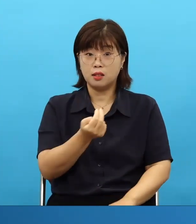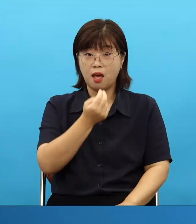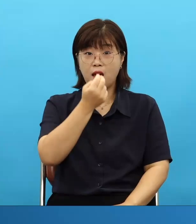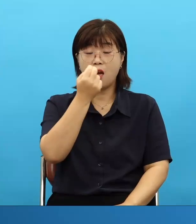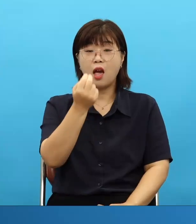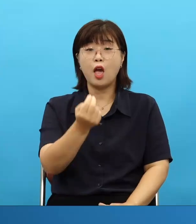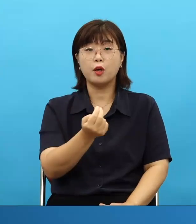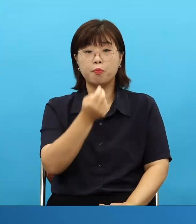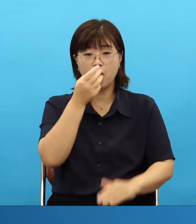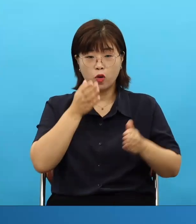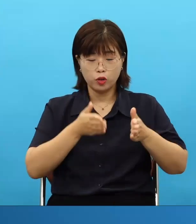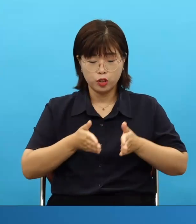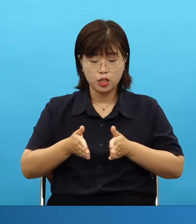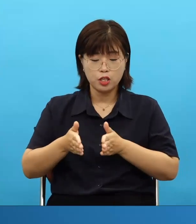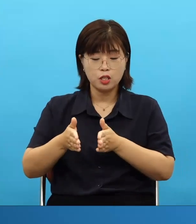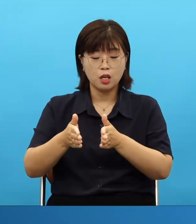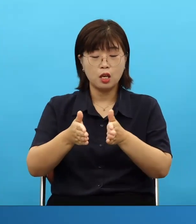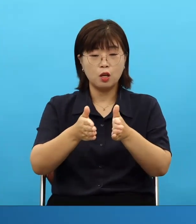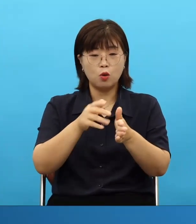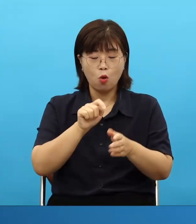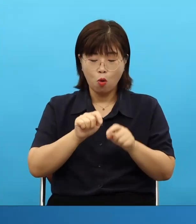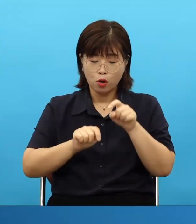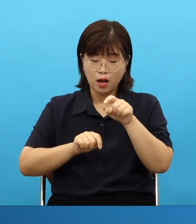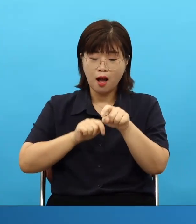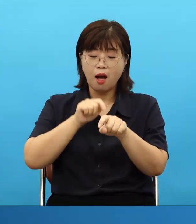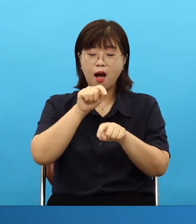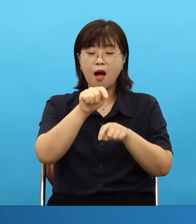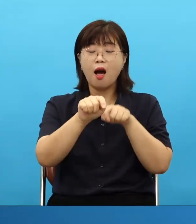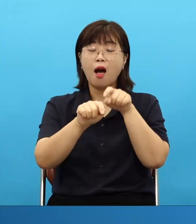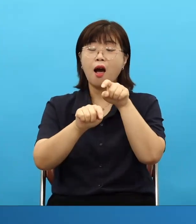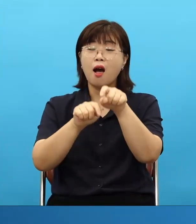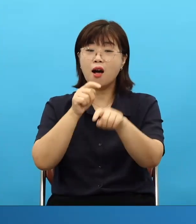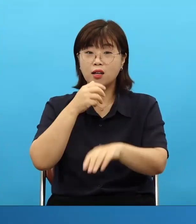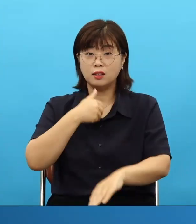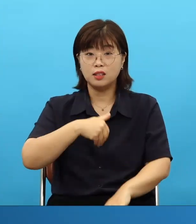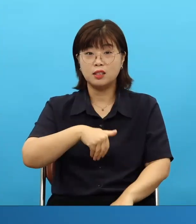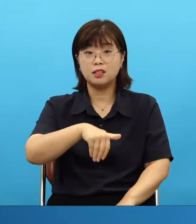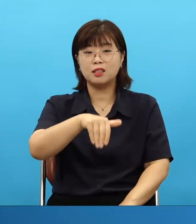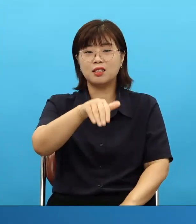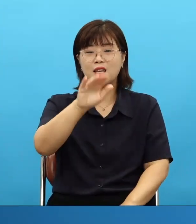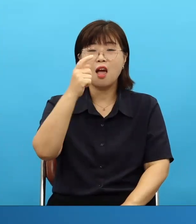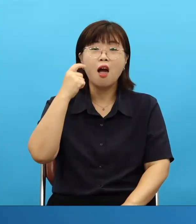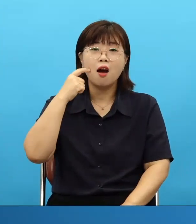받아 생명 길을 가니